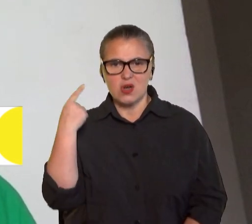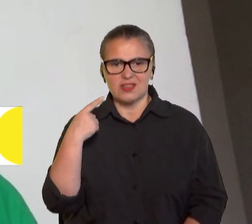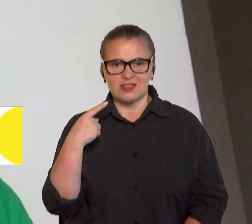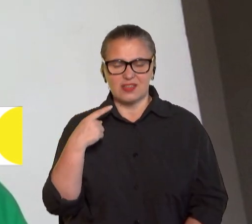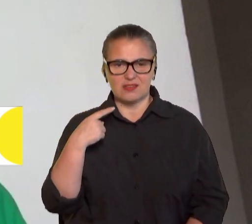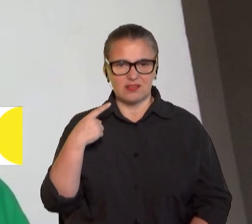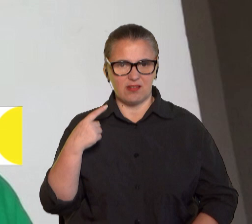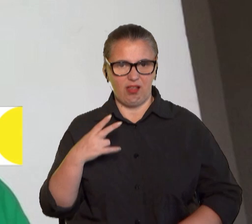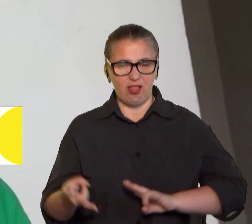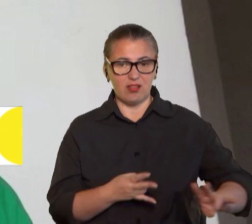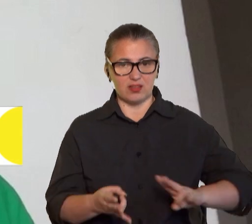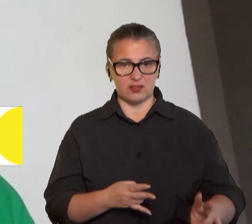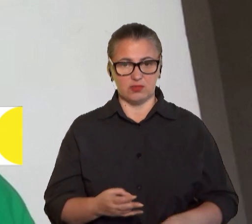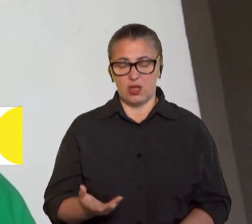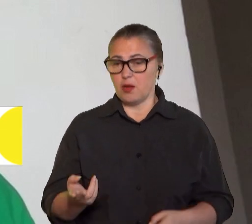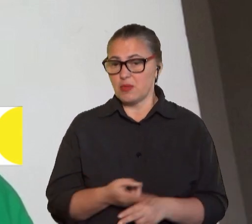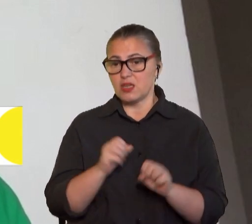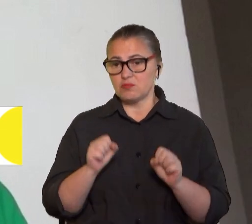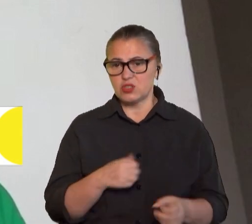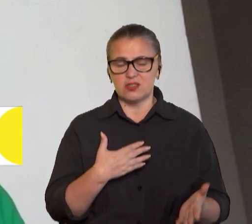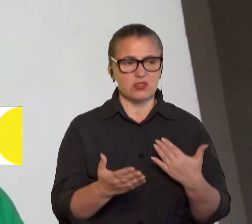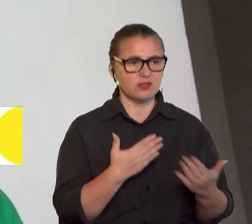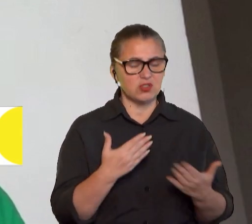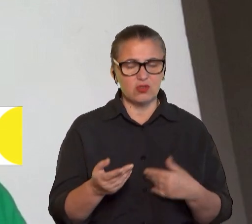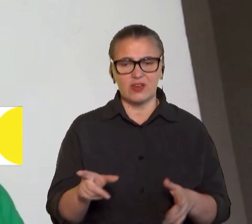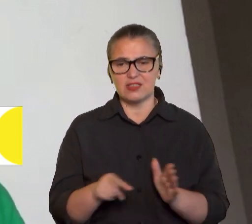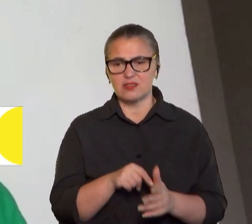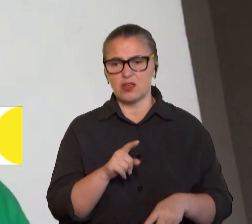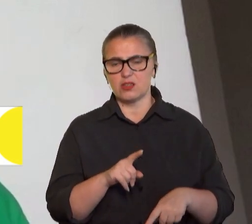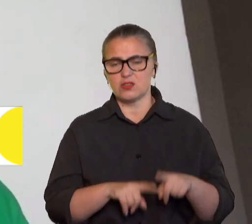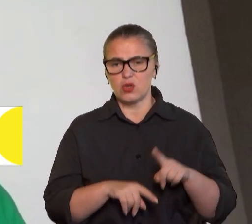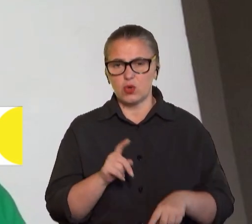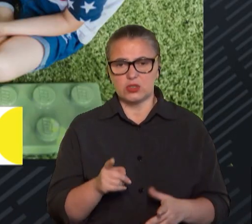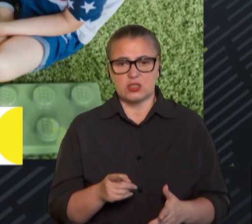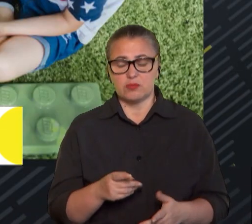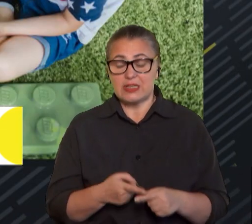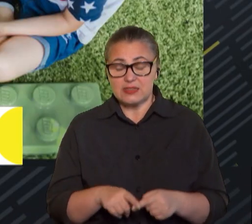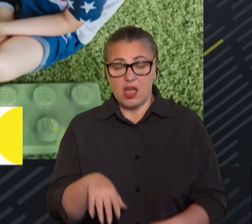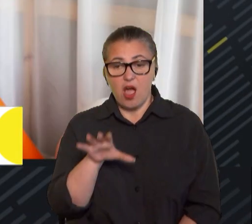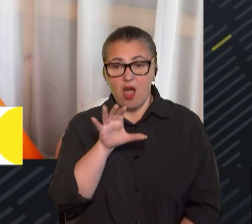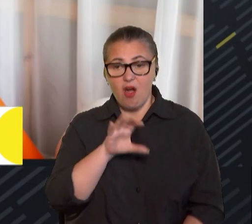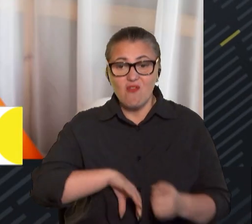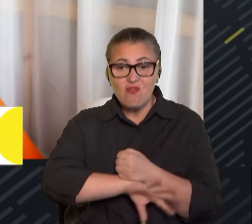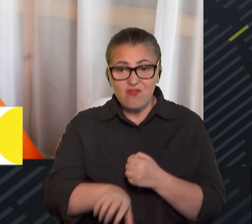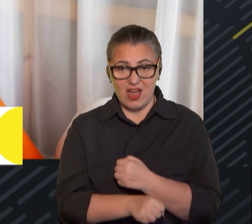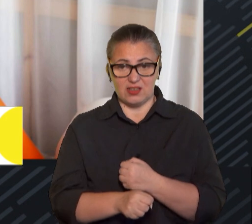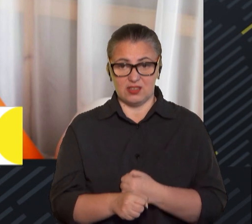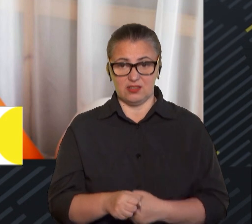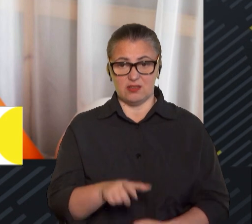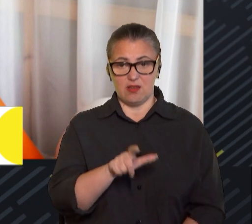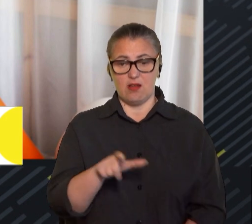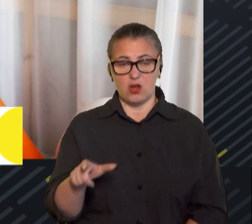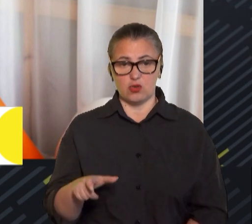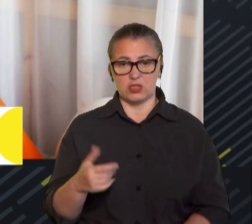можливості спілкуватися з родичами чи принаймні з ними якось побачитись, так не роблять. Це викрадення, це насильницьке викрадення, і цих людей